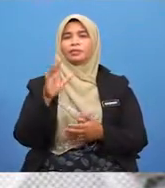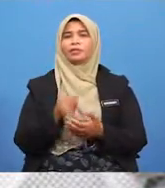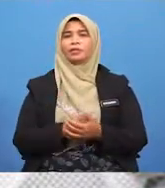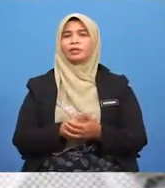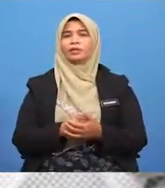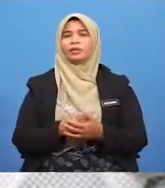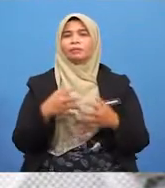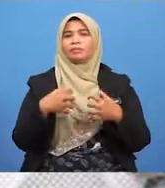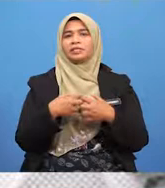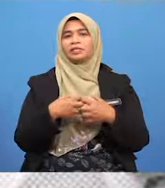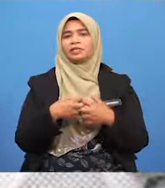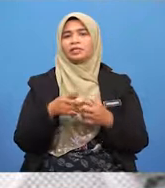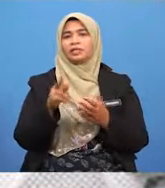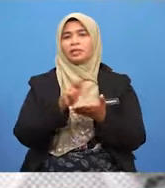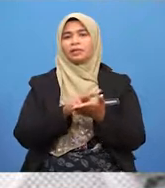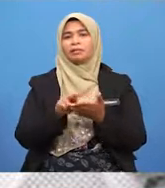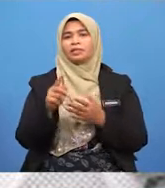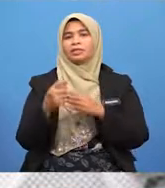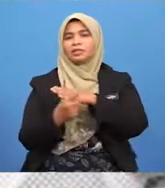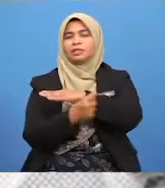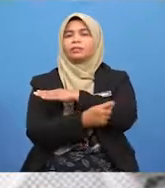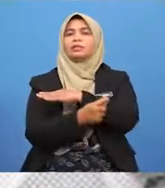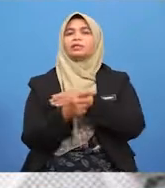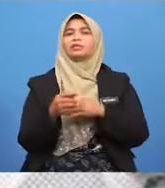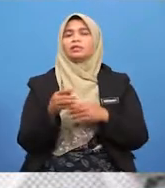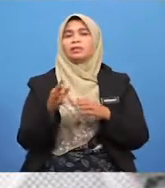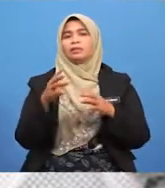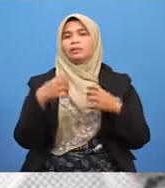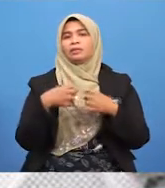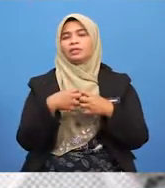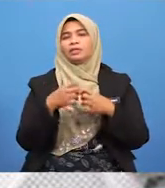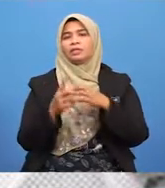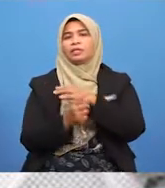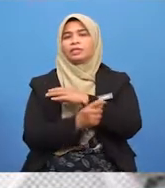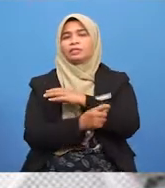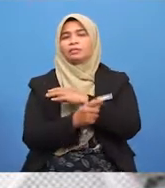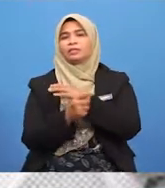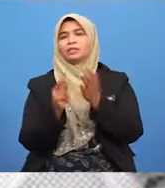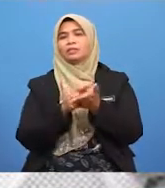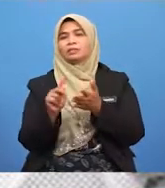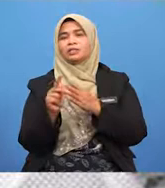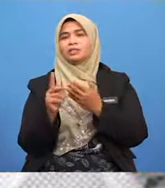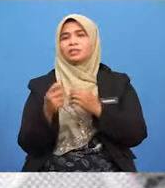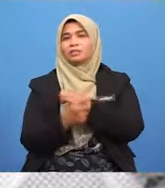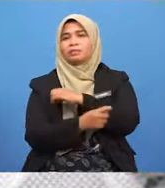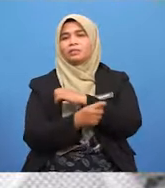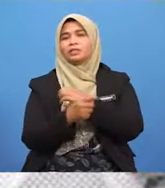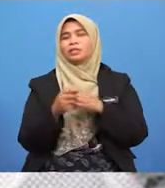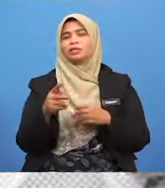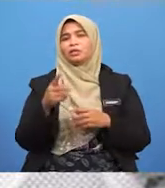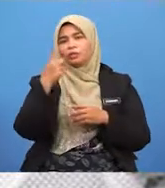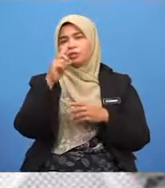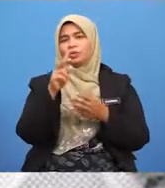mesin pengemas kopi mesin pengemas tepi digunakan khas untuk membuat jahitan